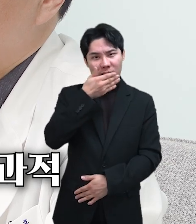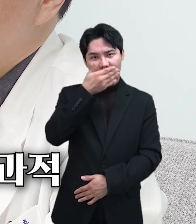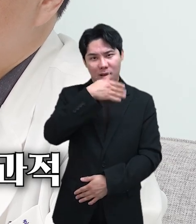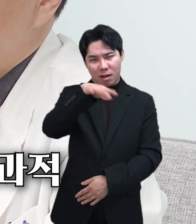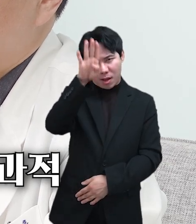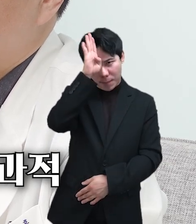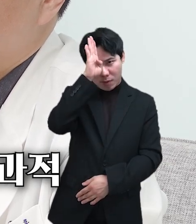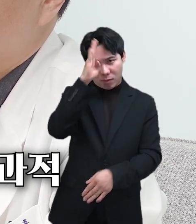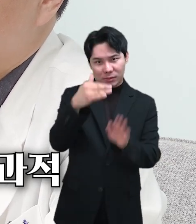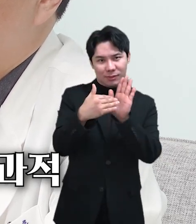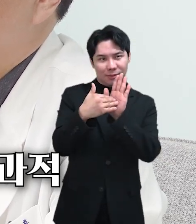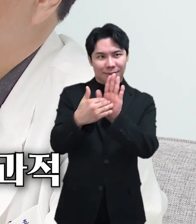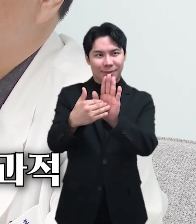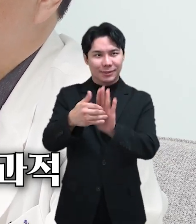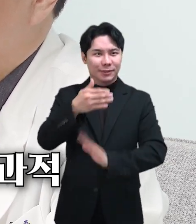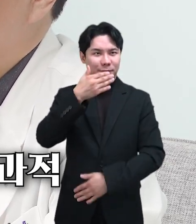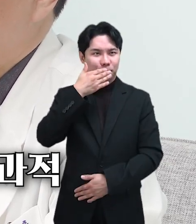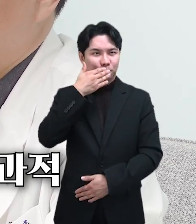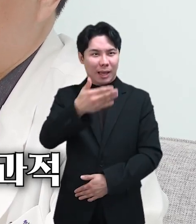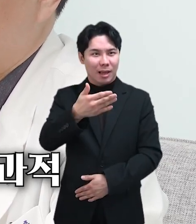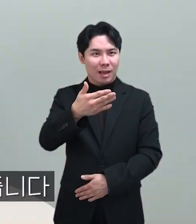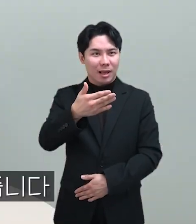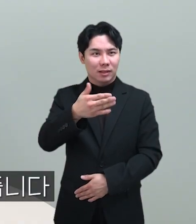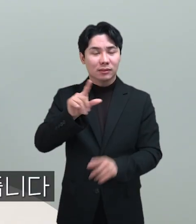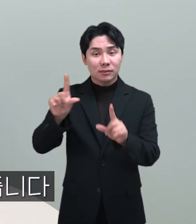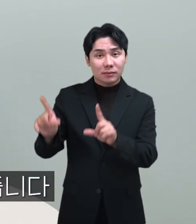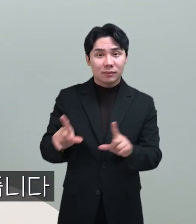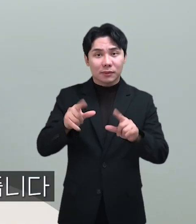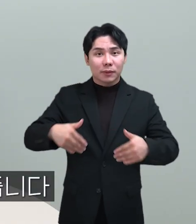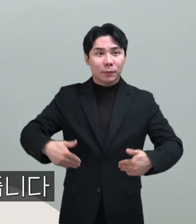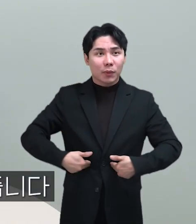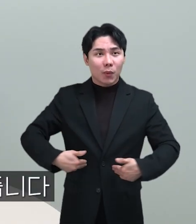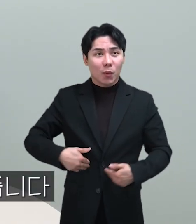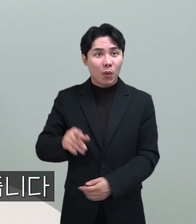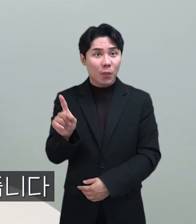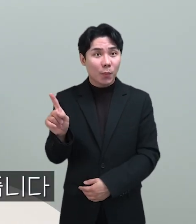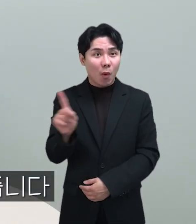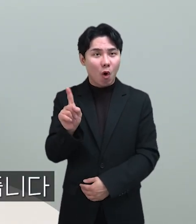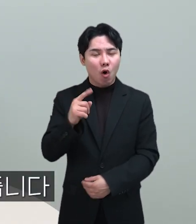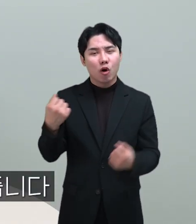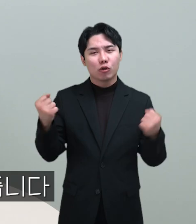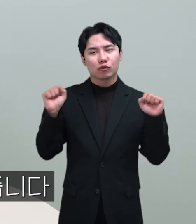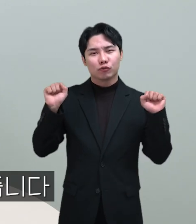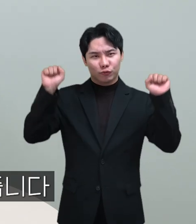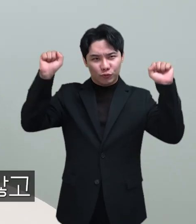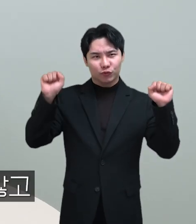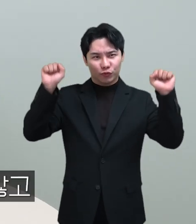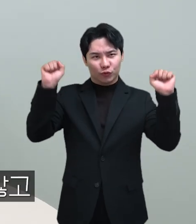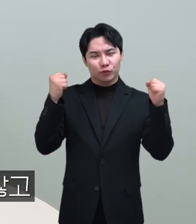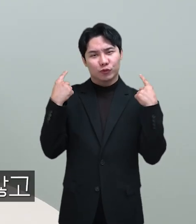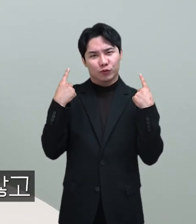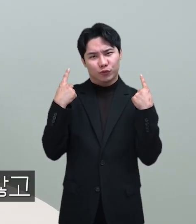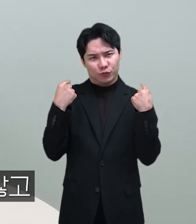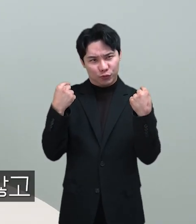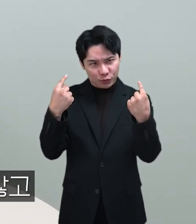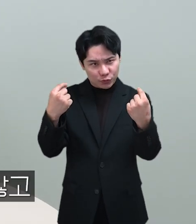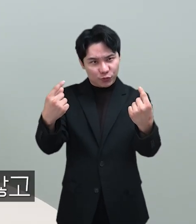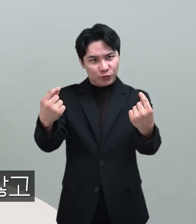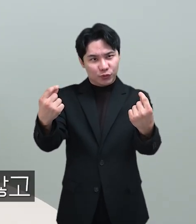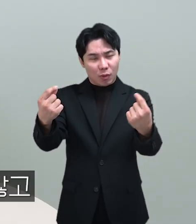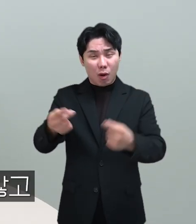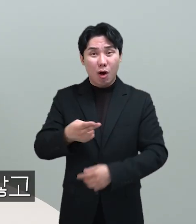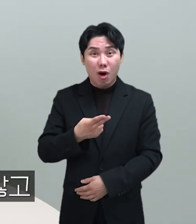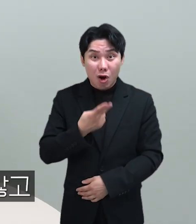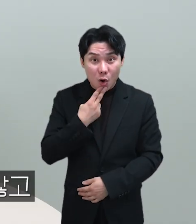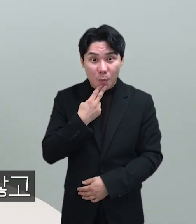예방하고 심장을 건강하게 하는 데 도움이 됩니다. 그래서 운동은 더 나은 삶을 살도록 도와줍니다. 운동을 주기적이고